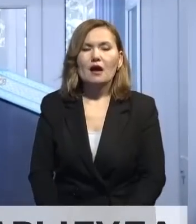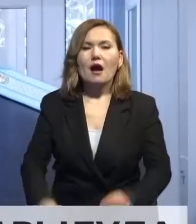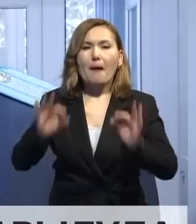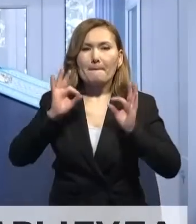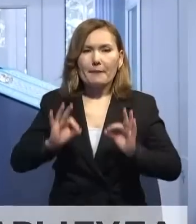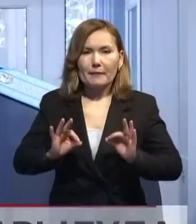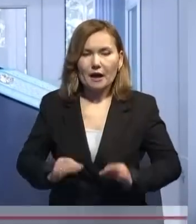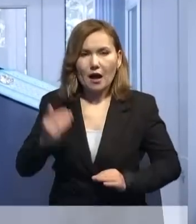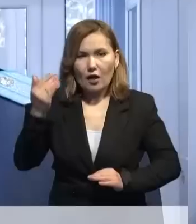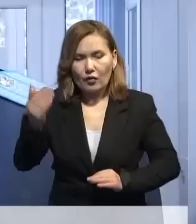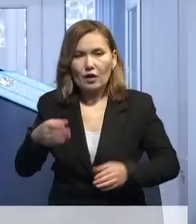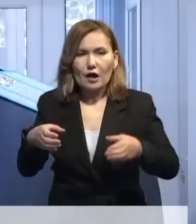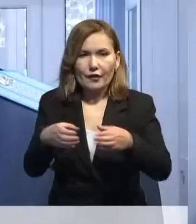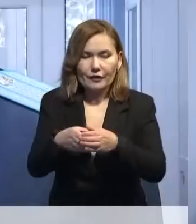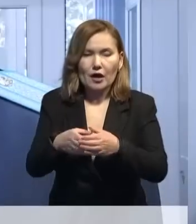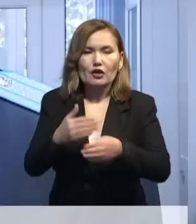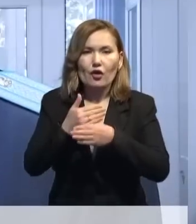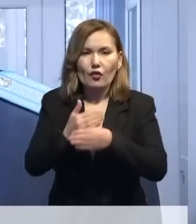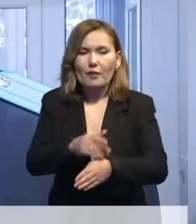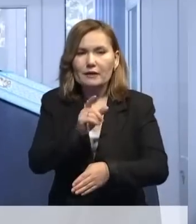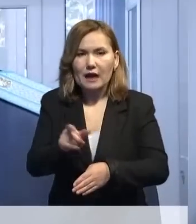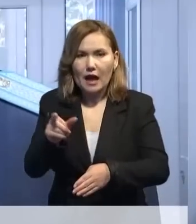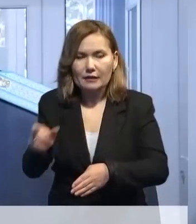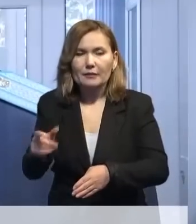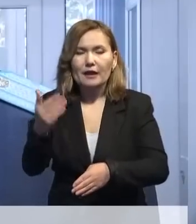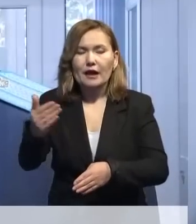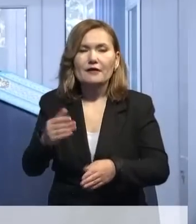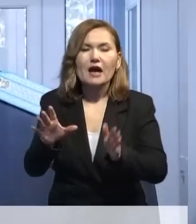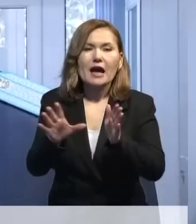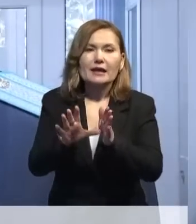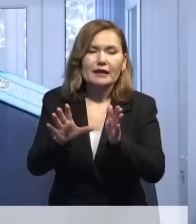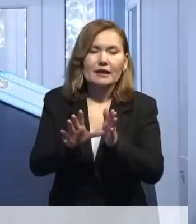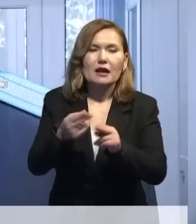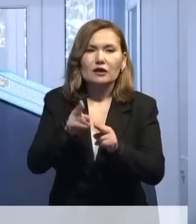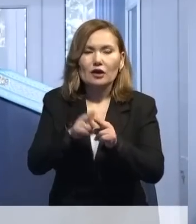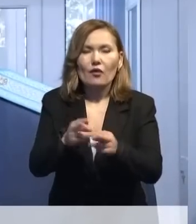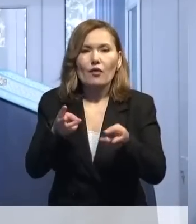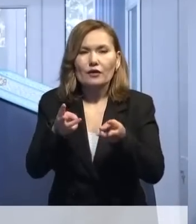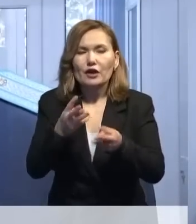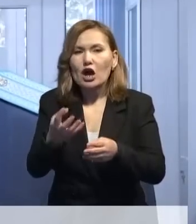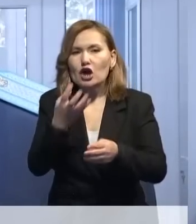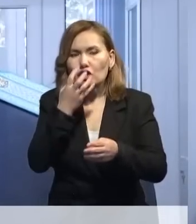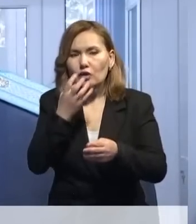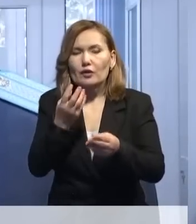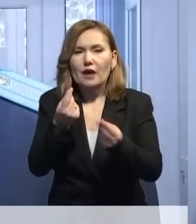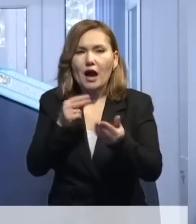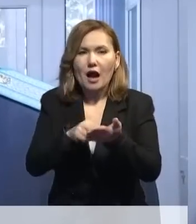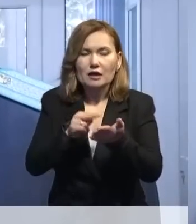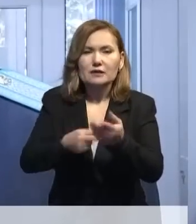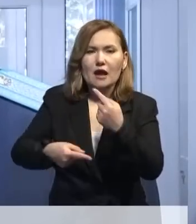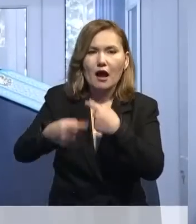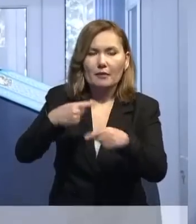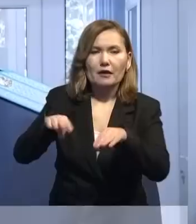Прокуратура тұтынушылардың құқығын қорғау мақсатында табиғи монополияларды реттеу департаментіне аталған нысанға бақылау жүргізу туралы қаулы